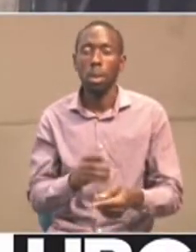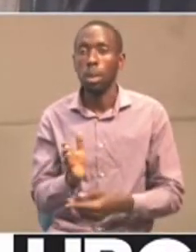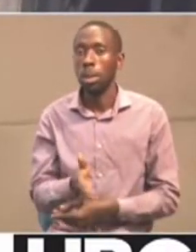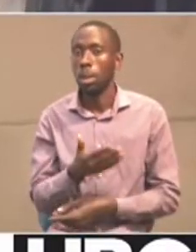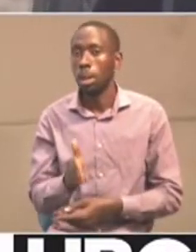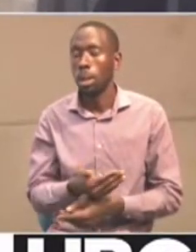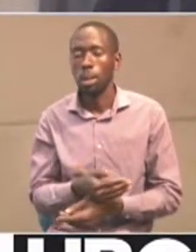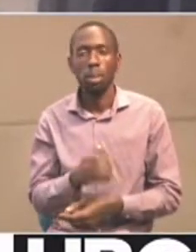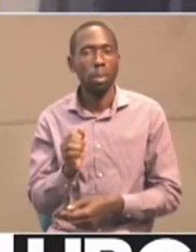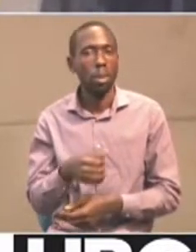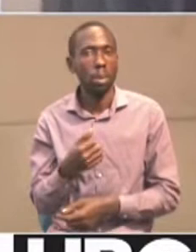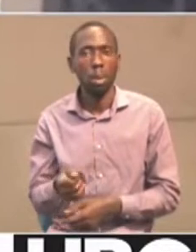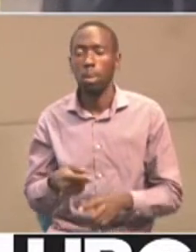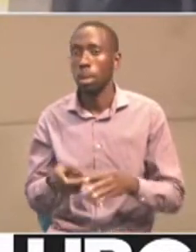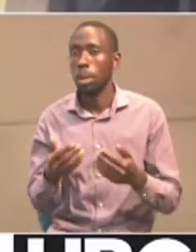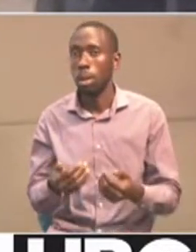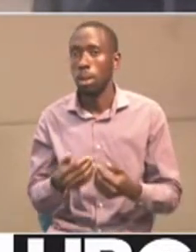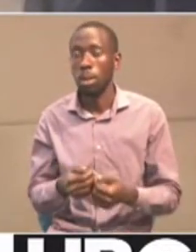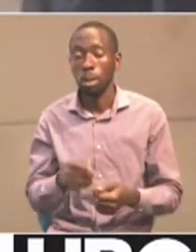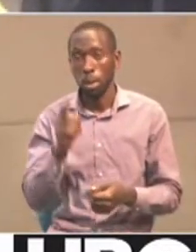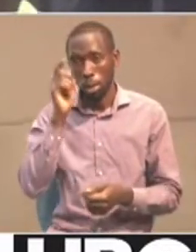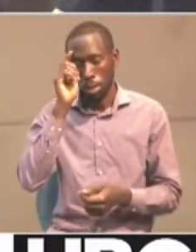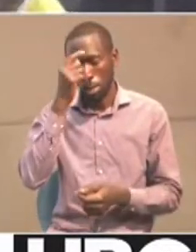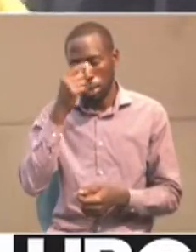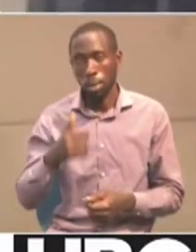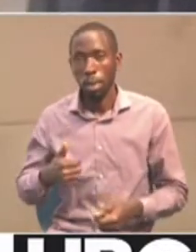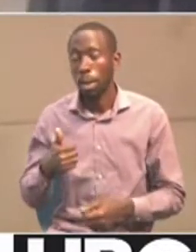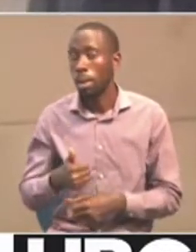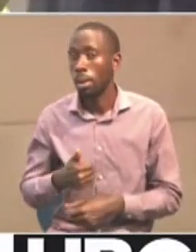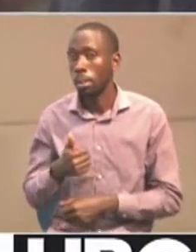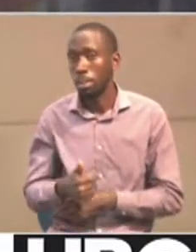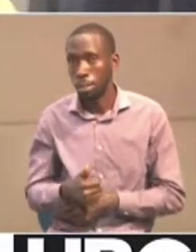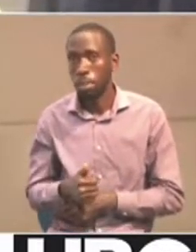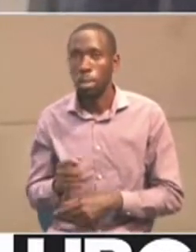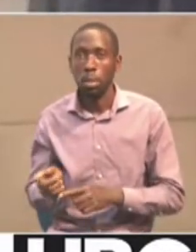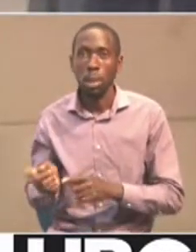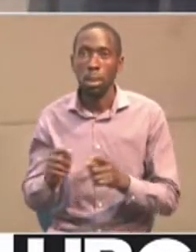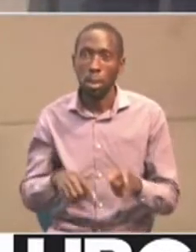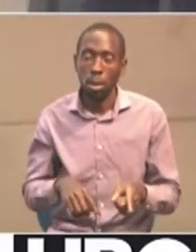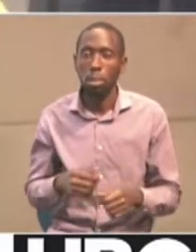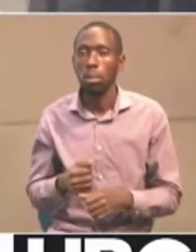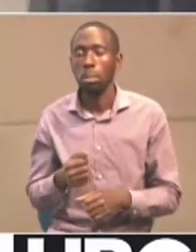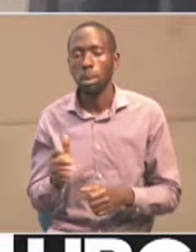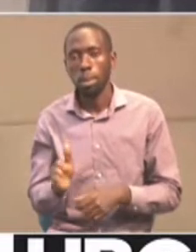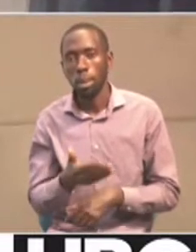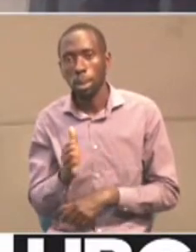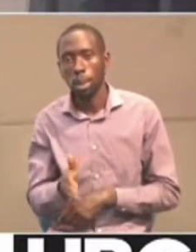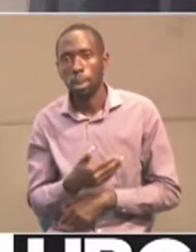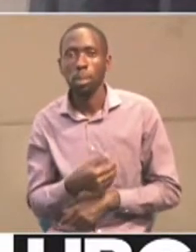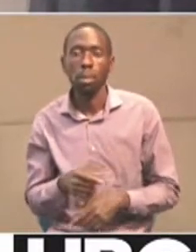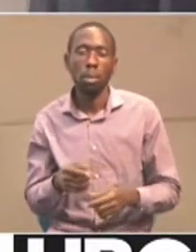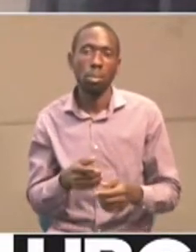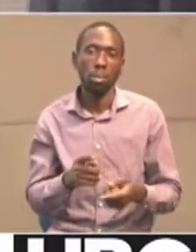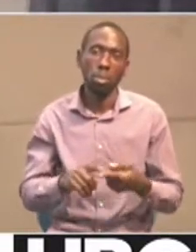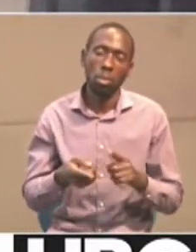mu gavumenti ye NRM abantu bajja abajasi nemulya nabo nebeera nemunyumya